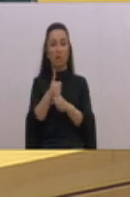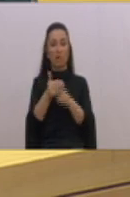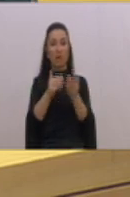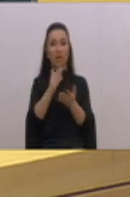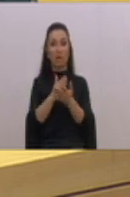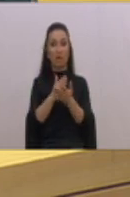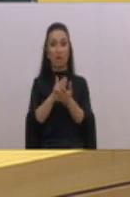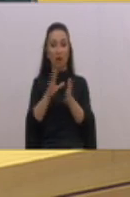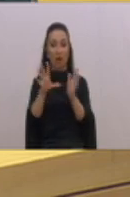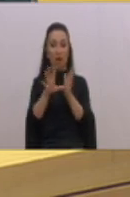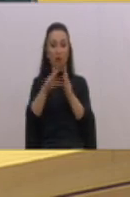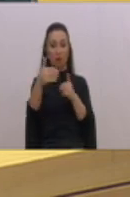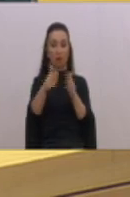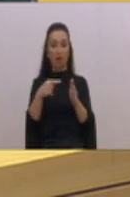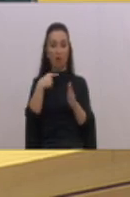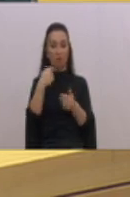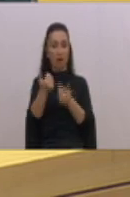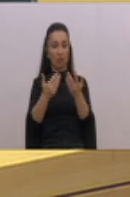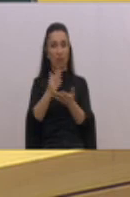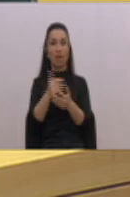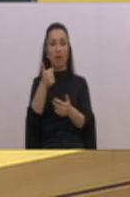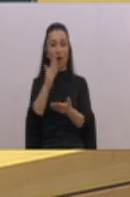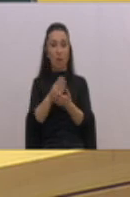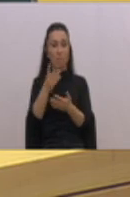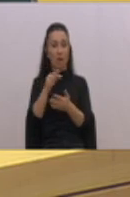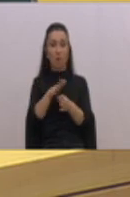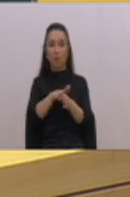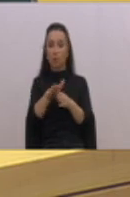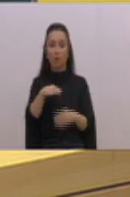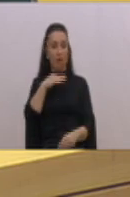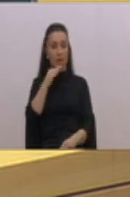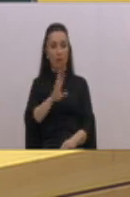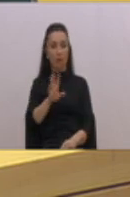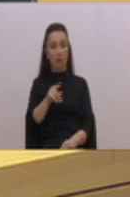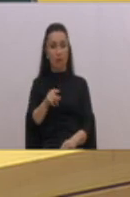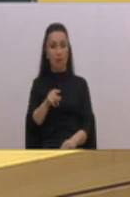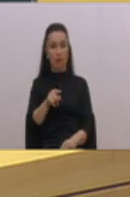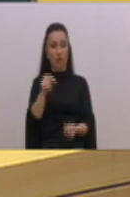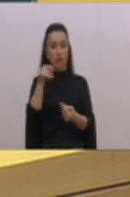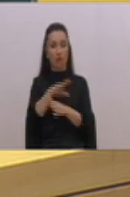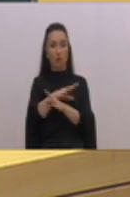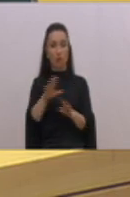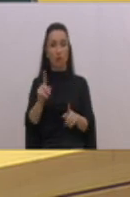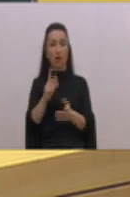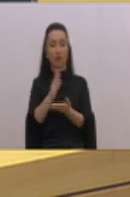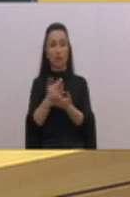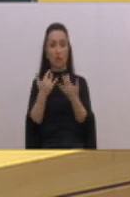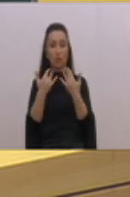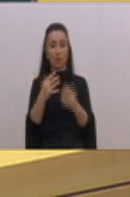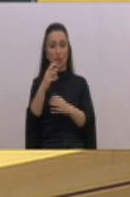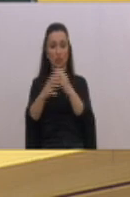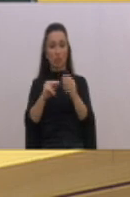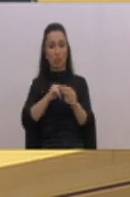რომ ელექტრონულად იქნება ხმის დათვლა, რაც კარგია, მაგრამ სრულად არასაკმარისი. და შეუსაბამო იმასაც, რასაც ითხოვენ ჩვენი